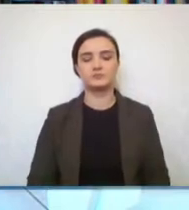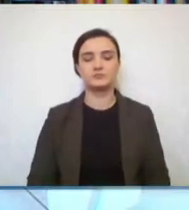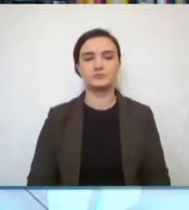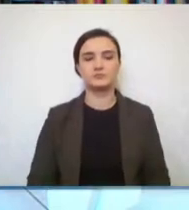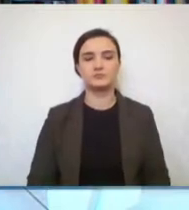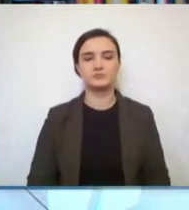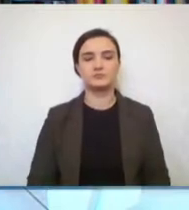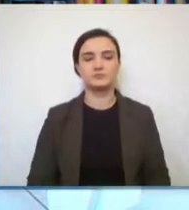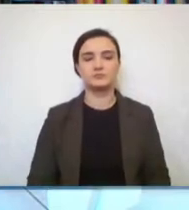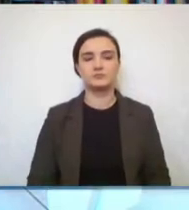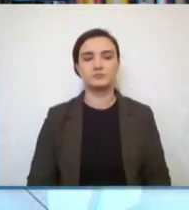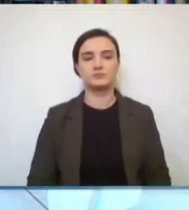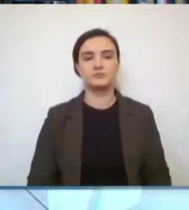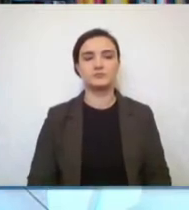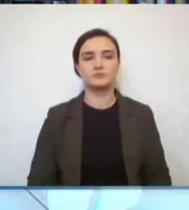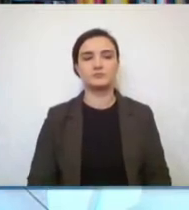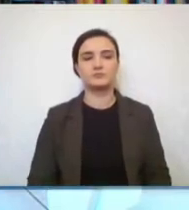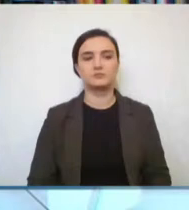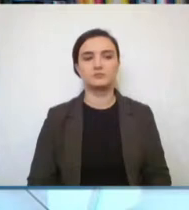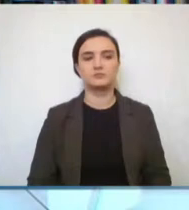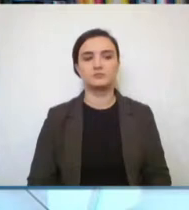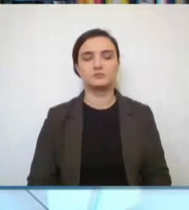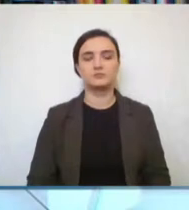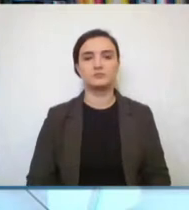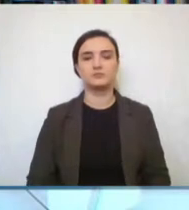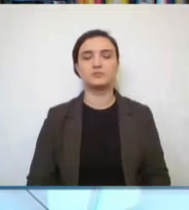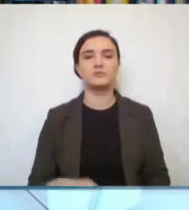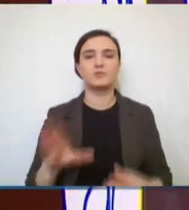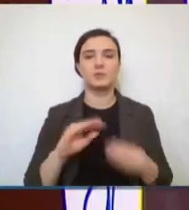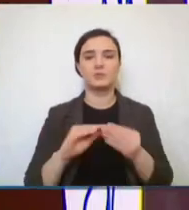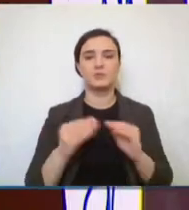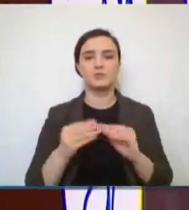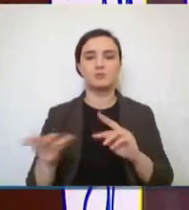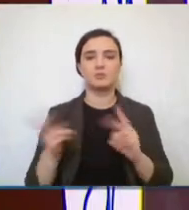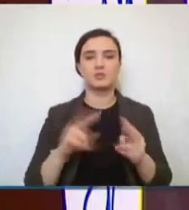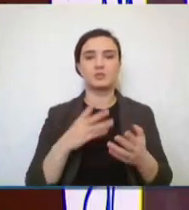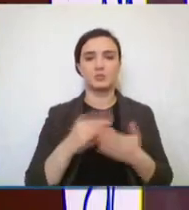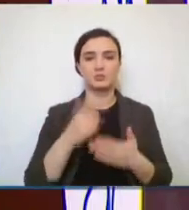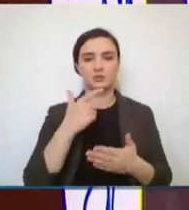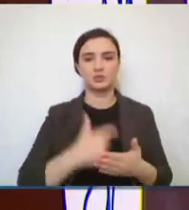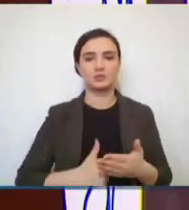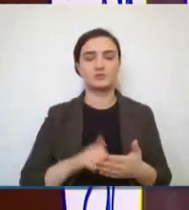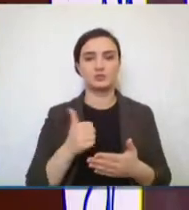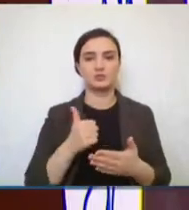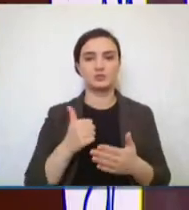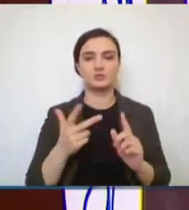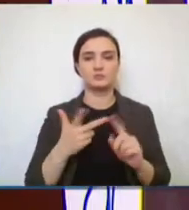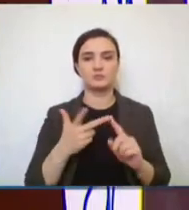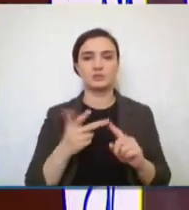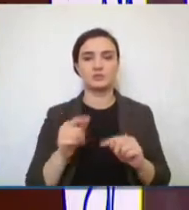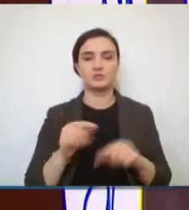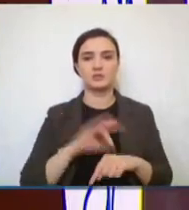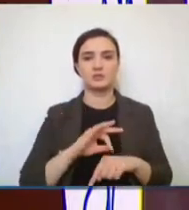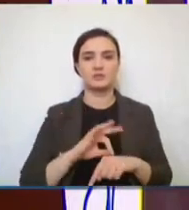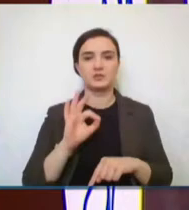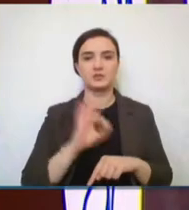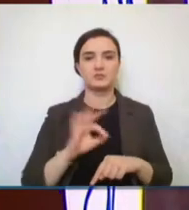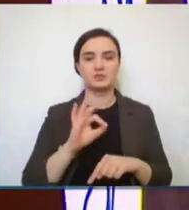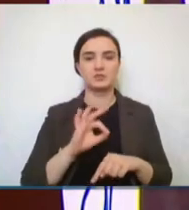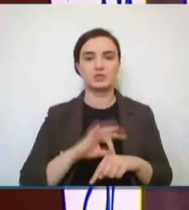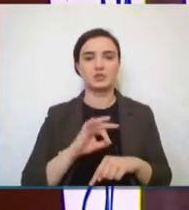ყველა პრობლემა შეიძლება გადმოიტანონ საკუთარ თავზე, როგორც ჩვენ გვასწავლდნენ მესამე კურსელის დაავადებას, ხო, სინდრომს,